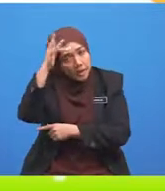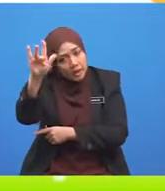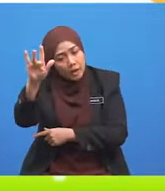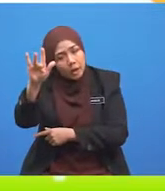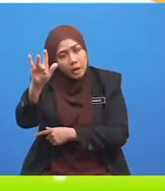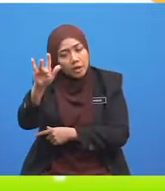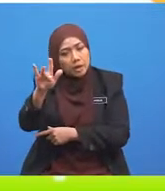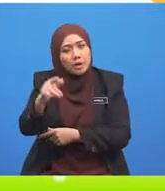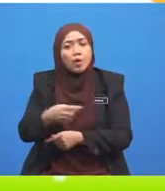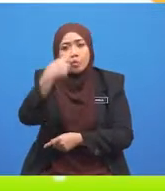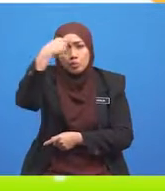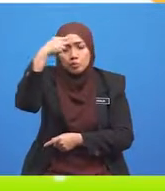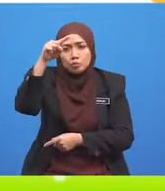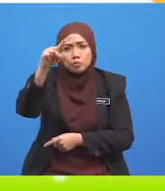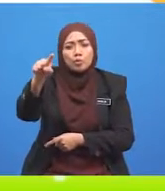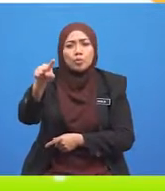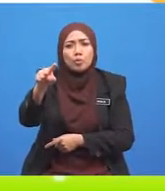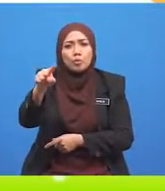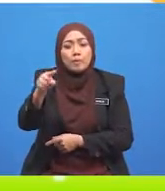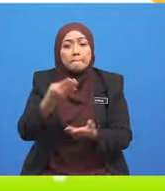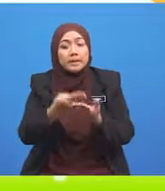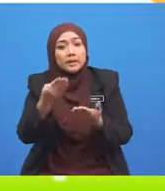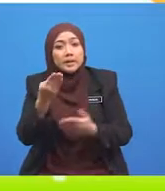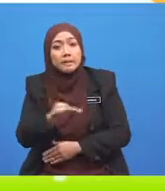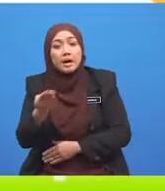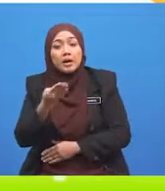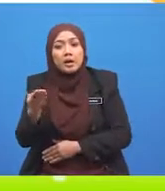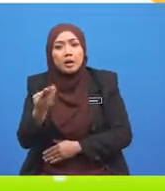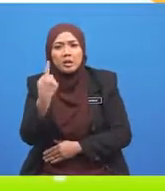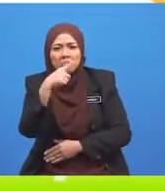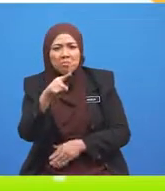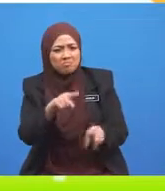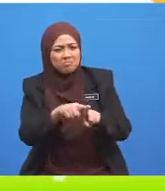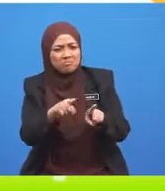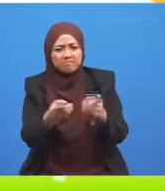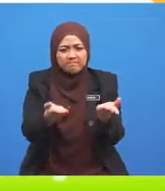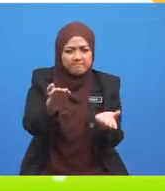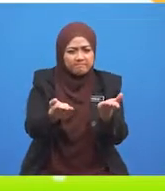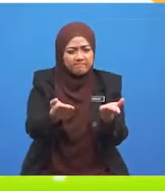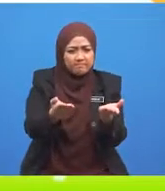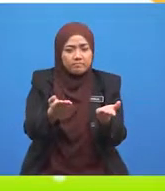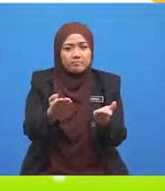dengan membuat perbandingan harga sebelum berbelanja.